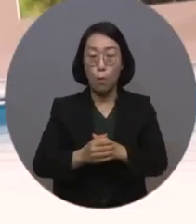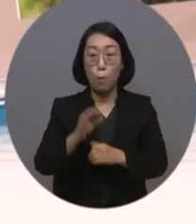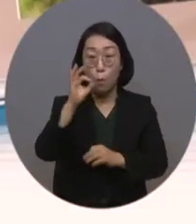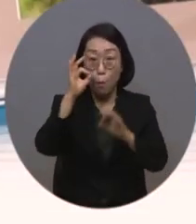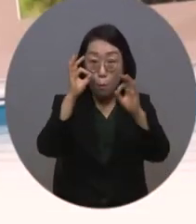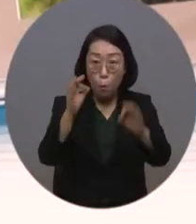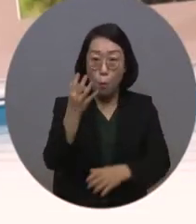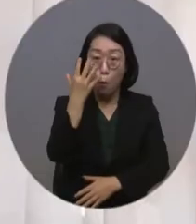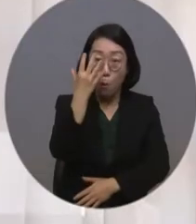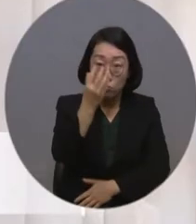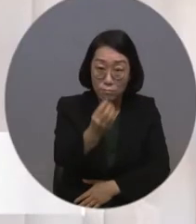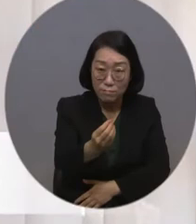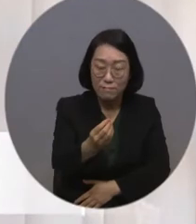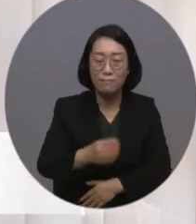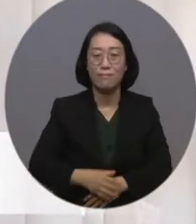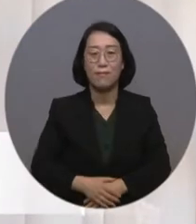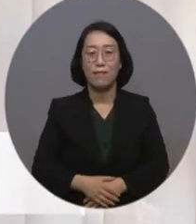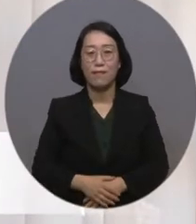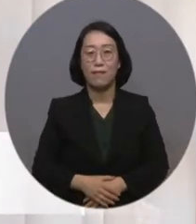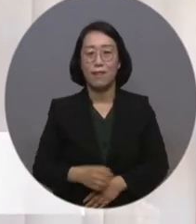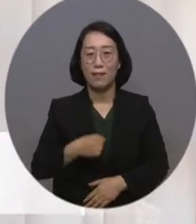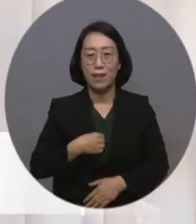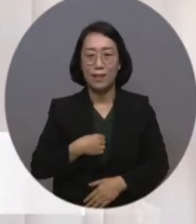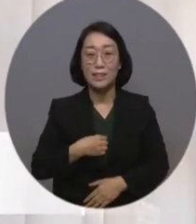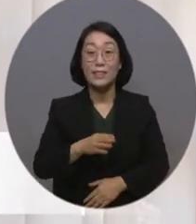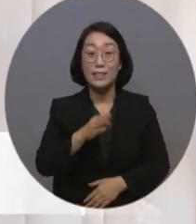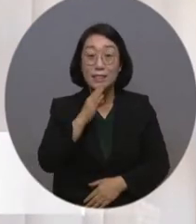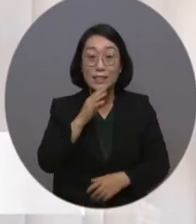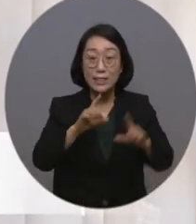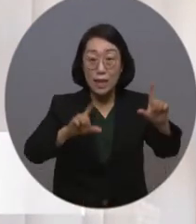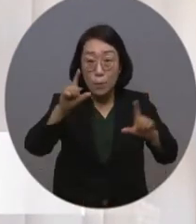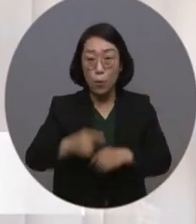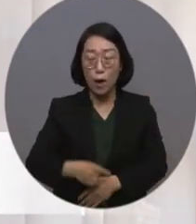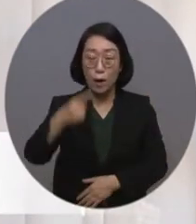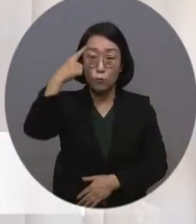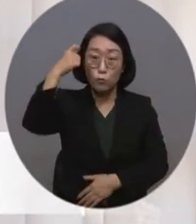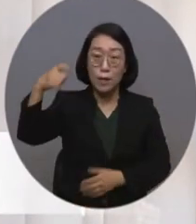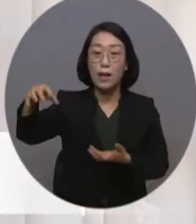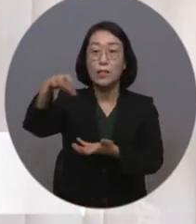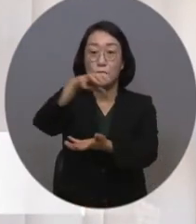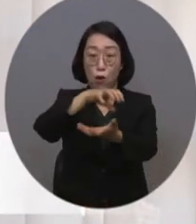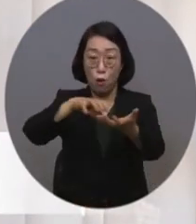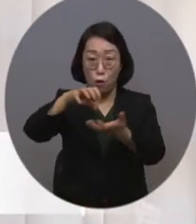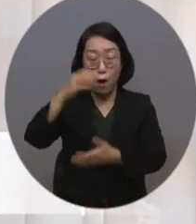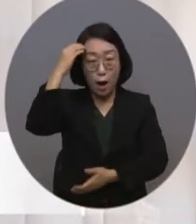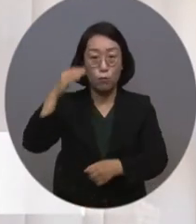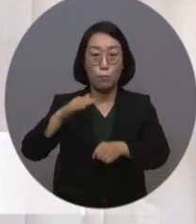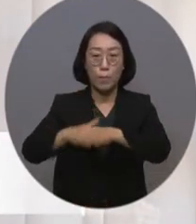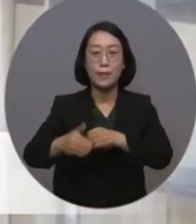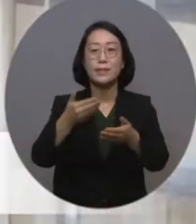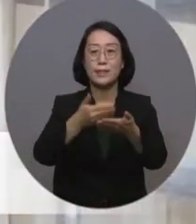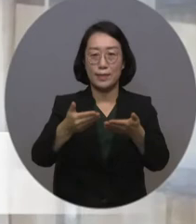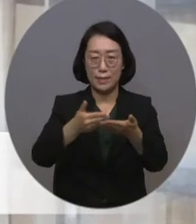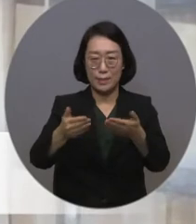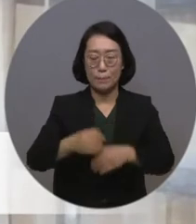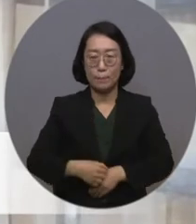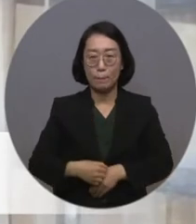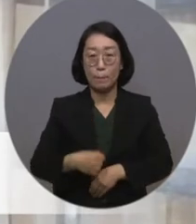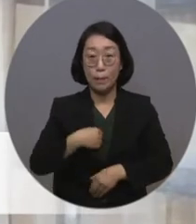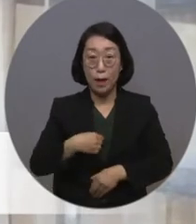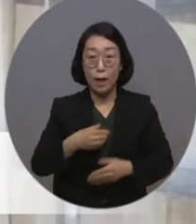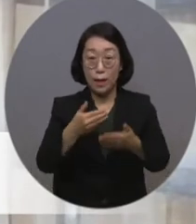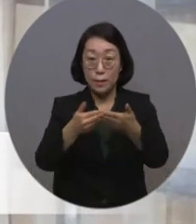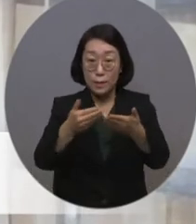사로잡습니다. 저는 구상과 비구상을 하는 한국화 화가입니다. 저의